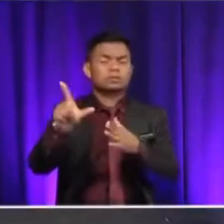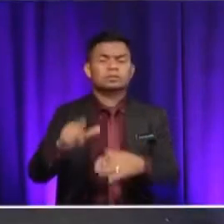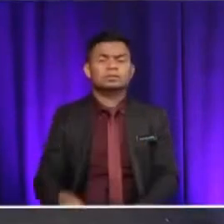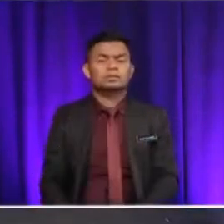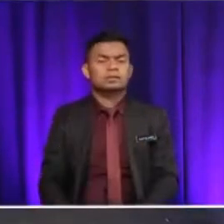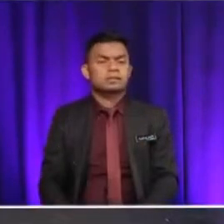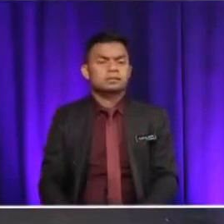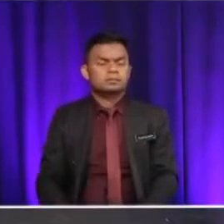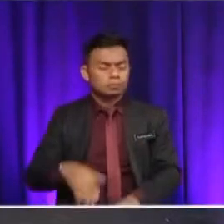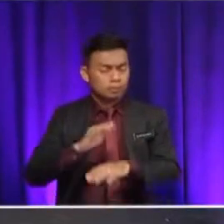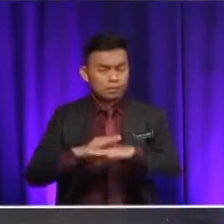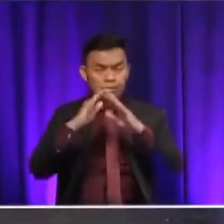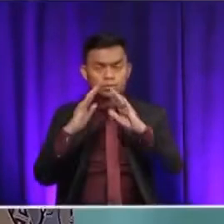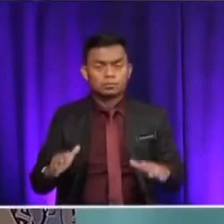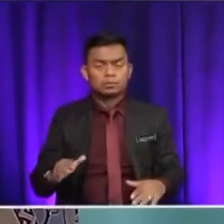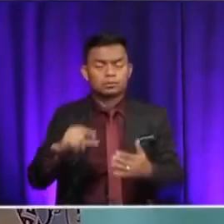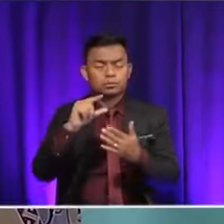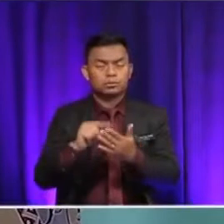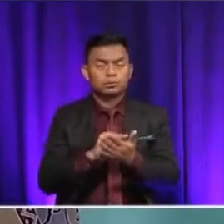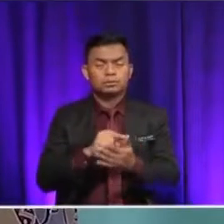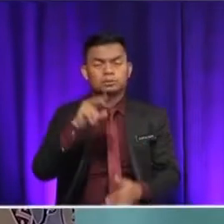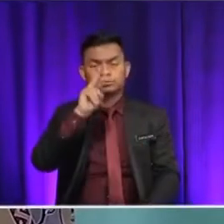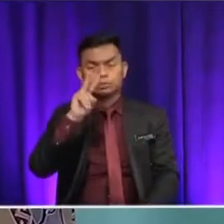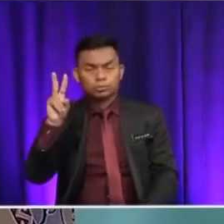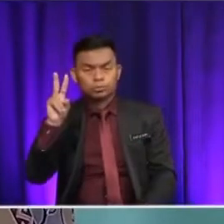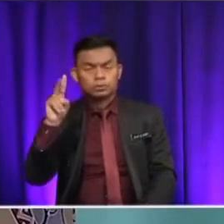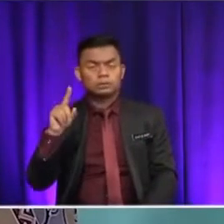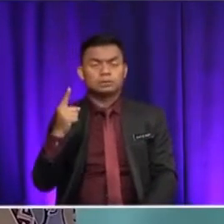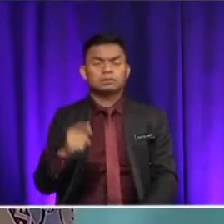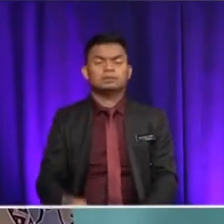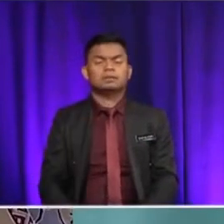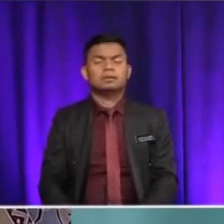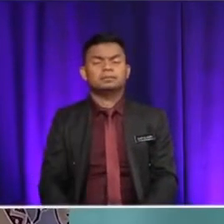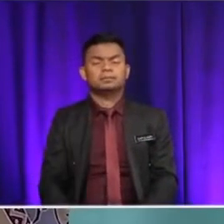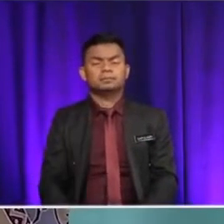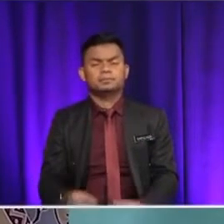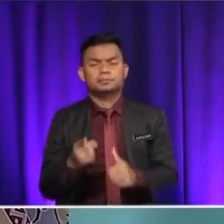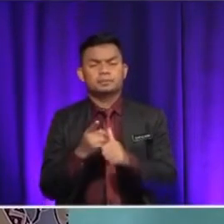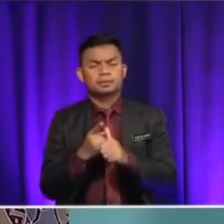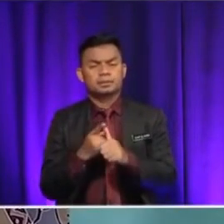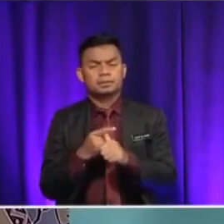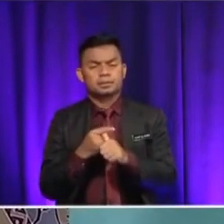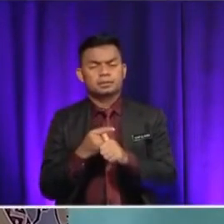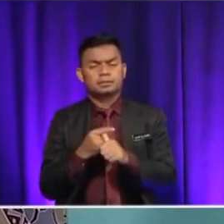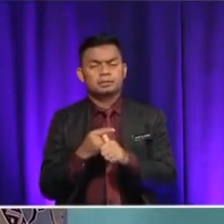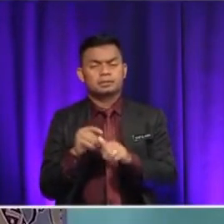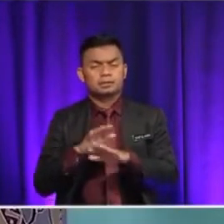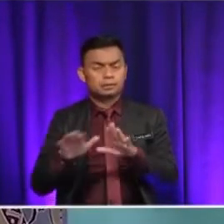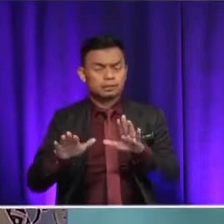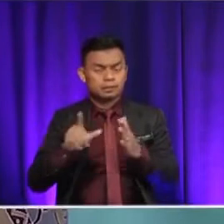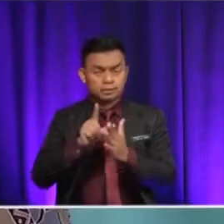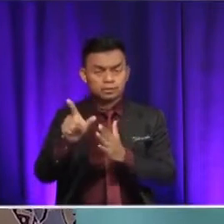jenis bekalan. Dia langsung untuk air minuman ke dapur dan juga bekalan tidak langsung